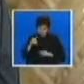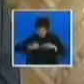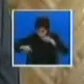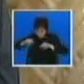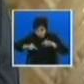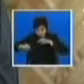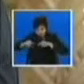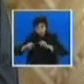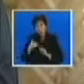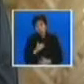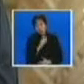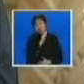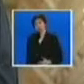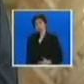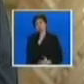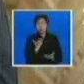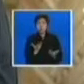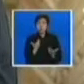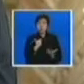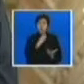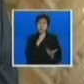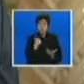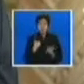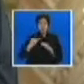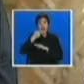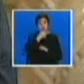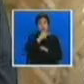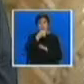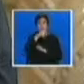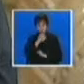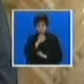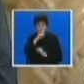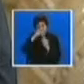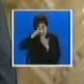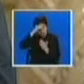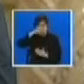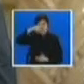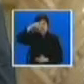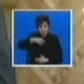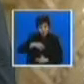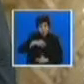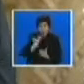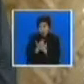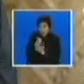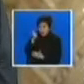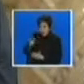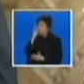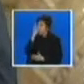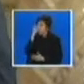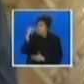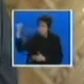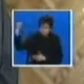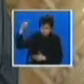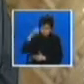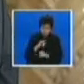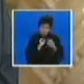าถ้าสมมตินะครับว่ามีหลักสูตรพิเศษเรียนพิเศษเช่นไปจ้างชาวต่างประเทศมาแล้วก็ไม่